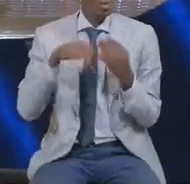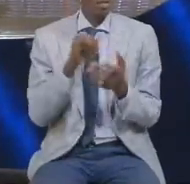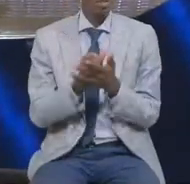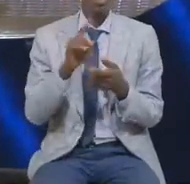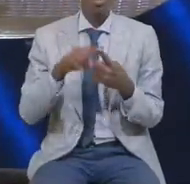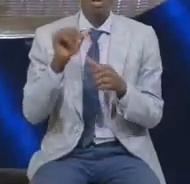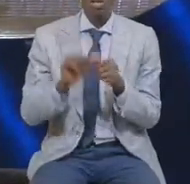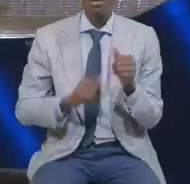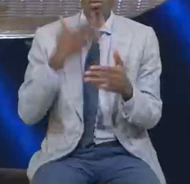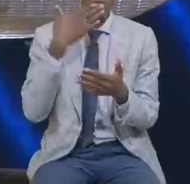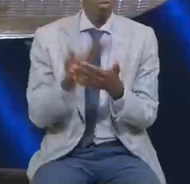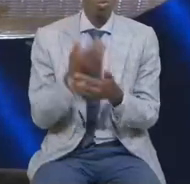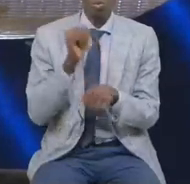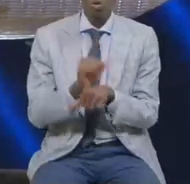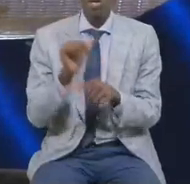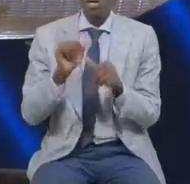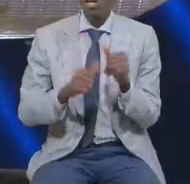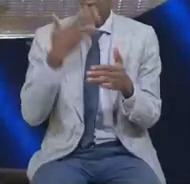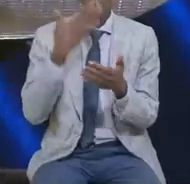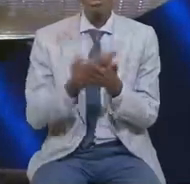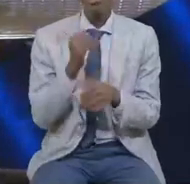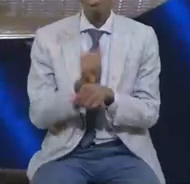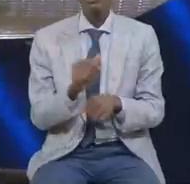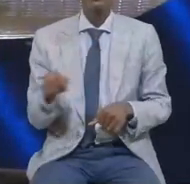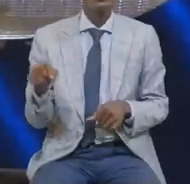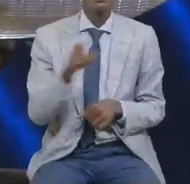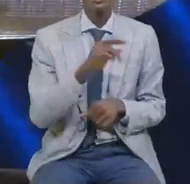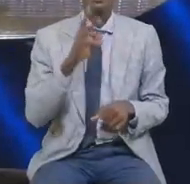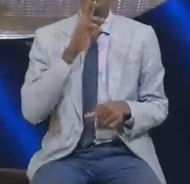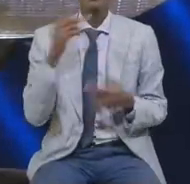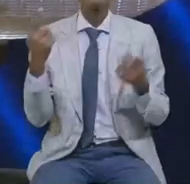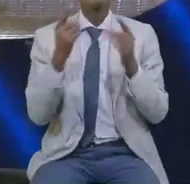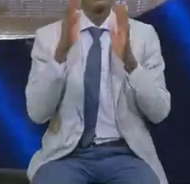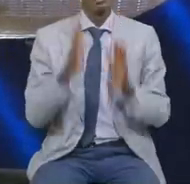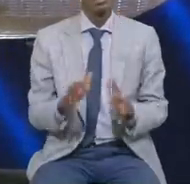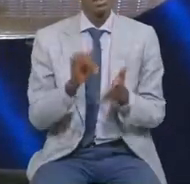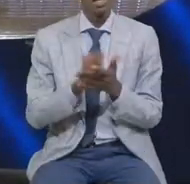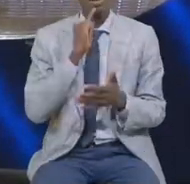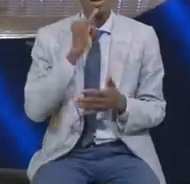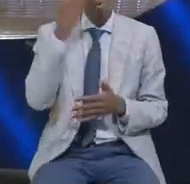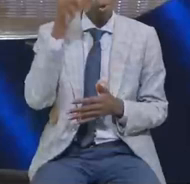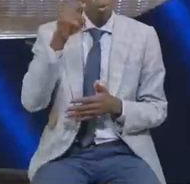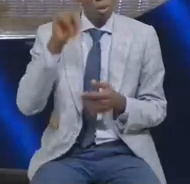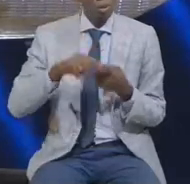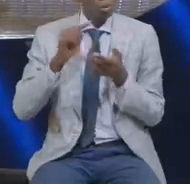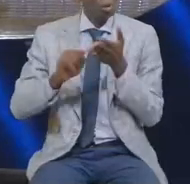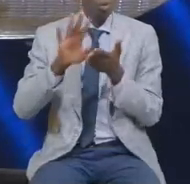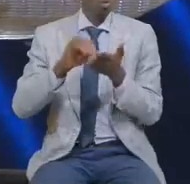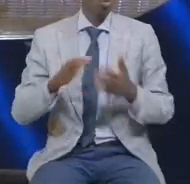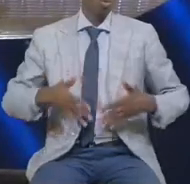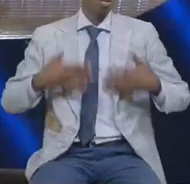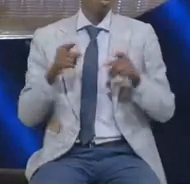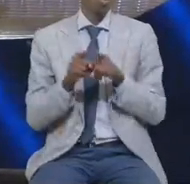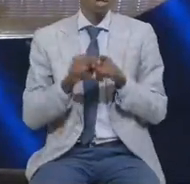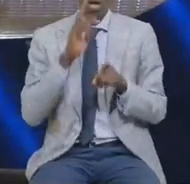Et incapables d'aucune bonne œuvre. C'est pourquoi vous devez examiner votre vie aussi. Êtes-vous